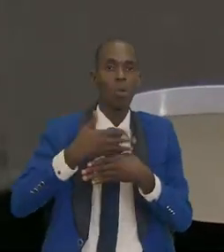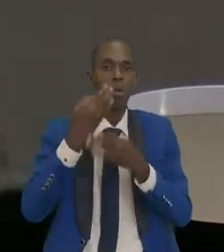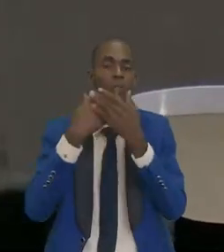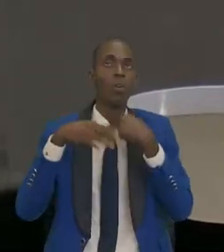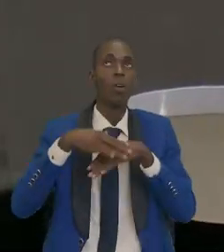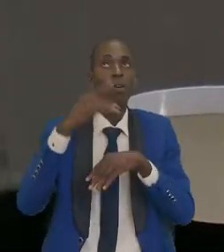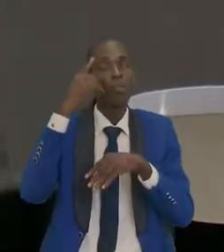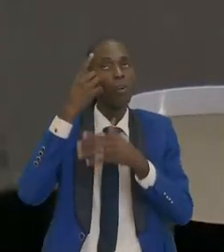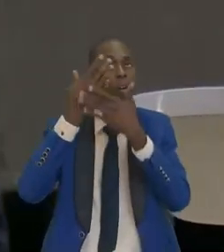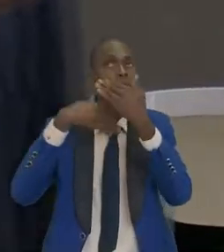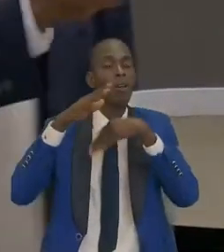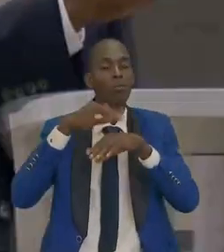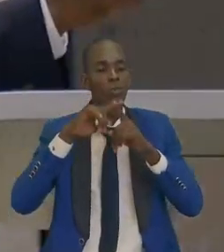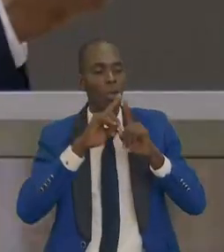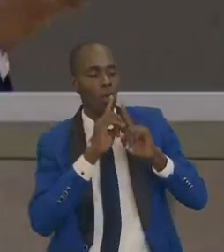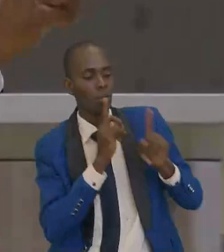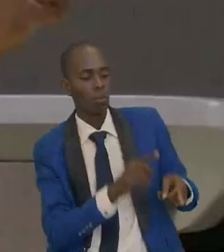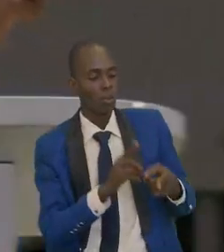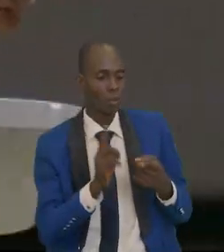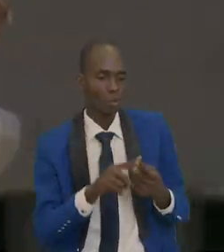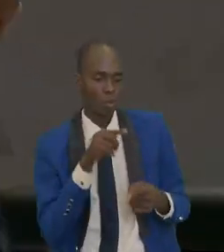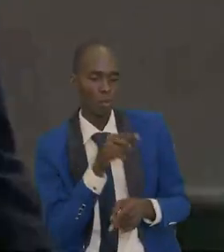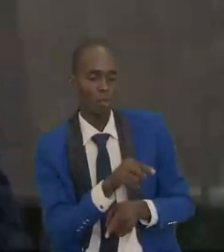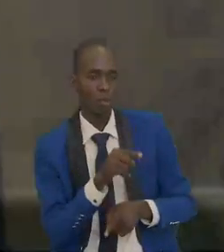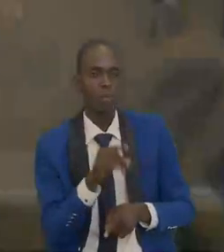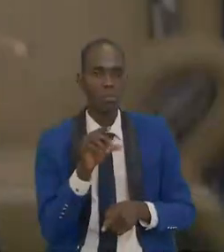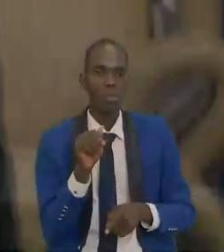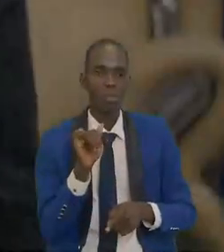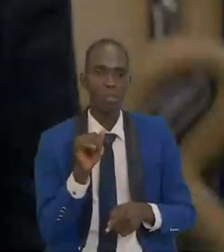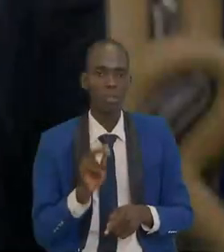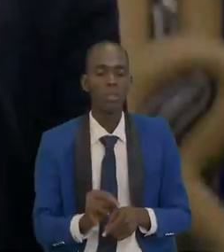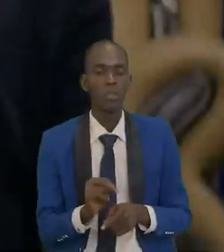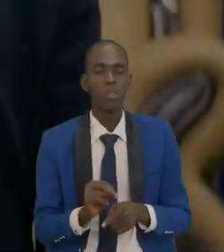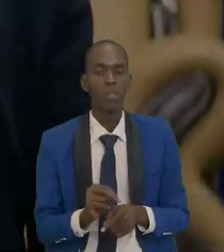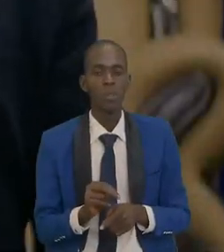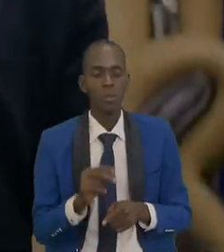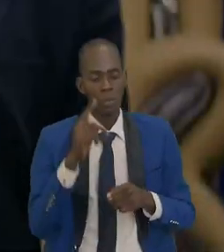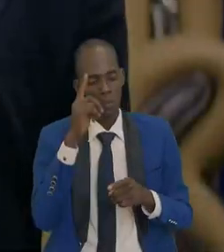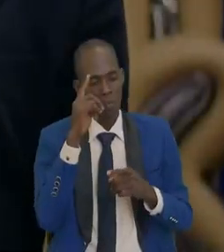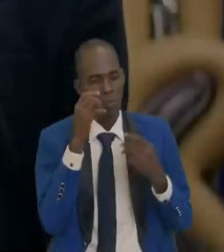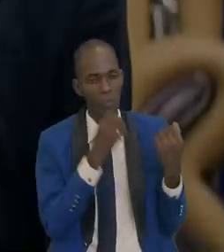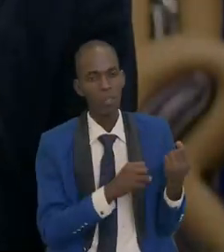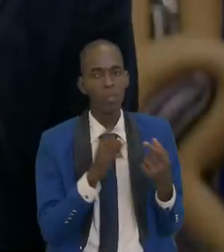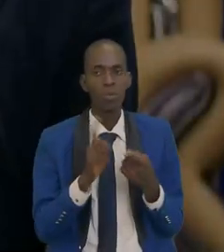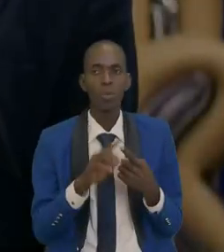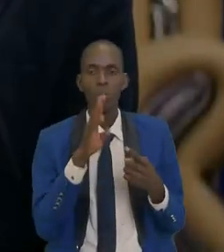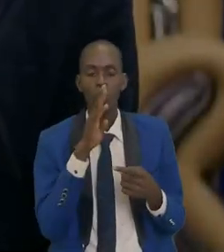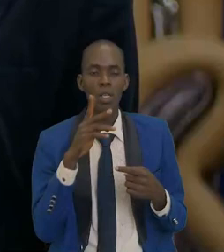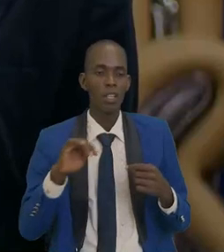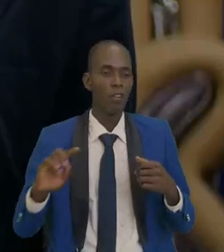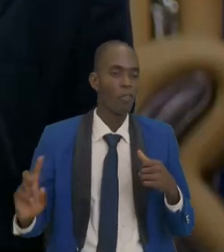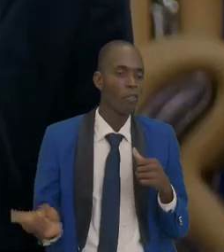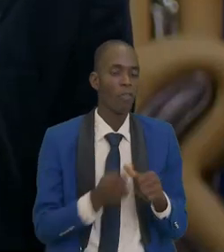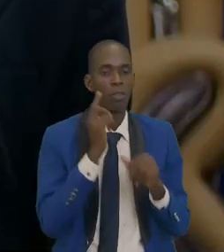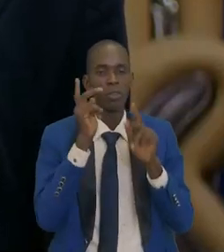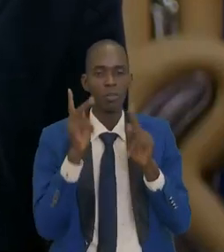ciel réponde à ses besoins. La foi pour être le premier homme à